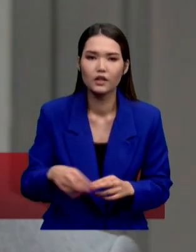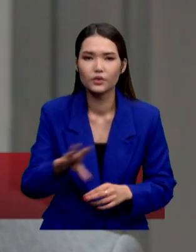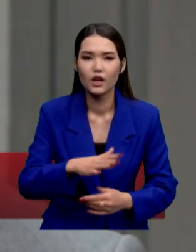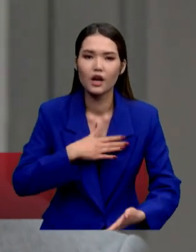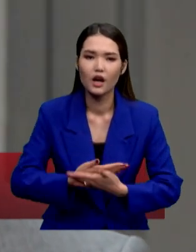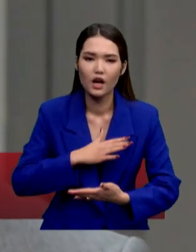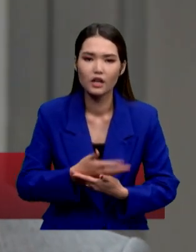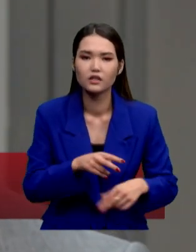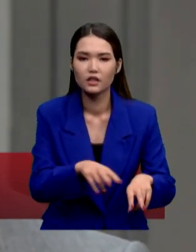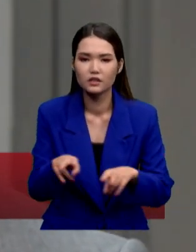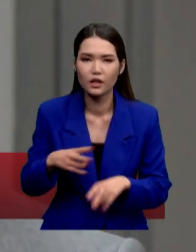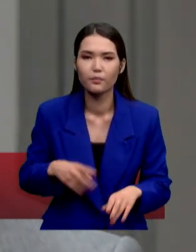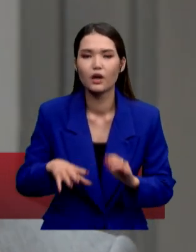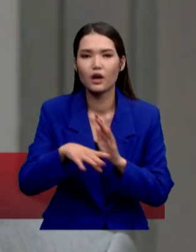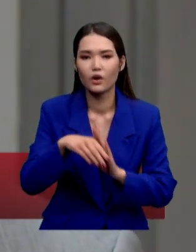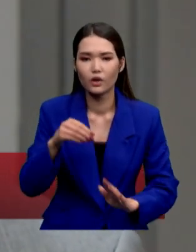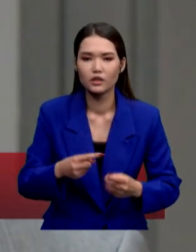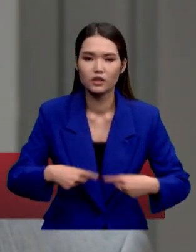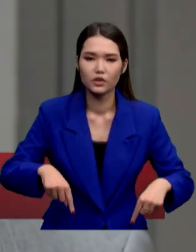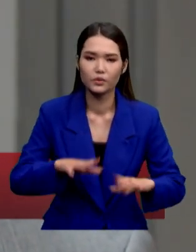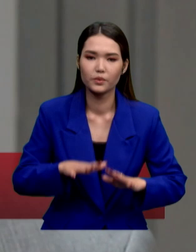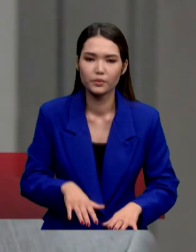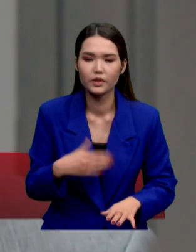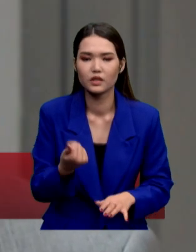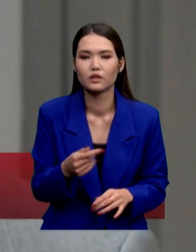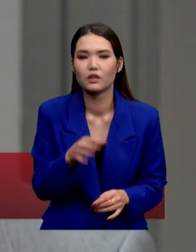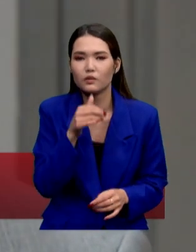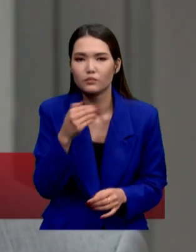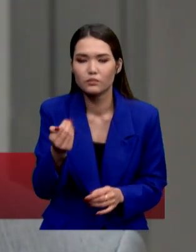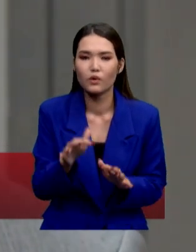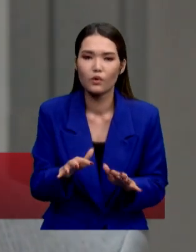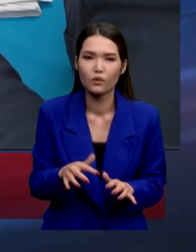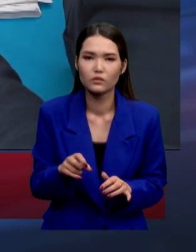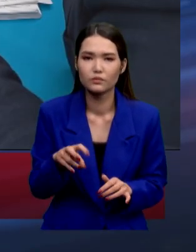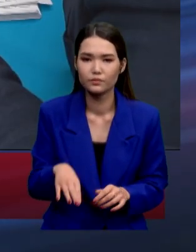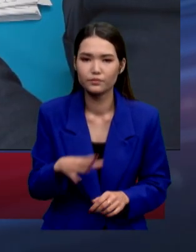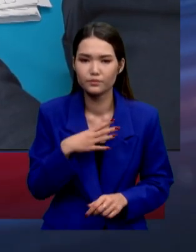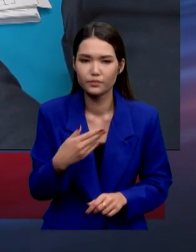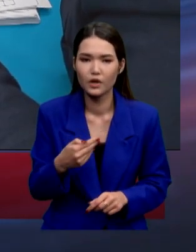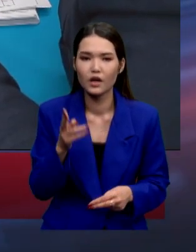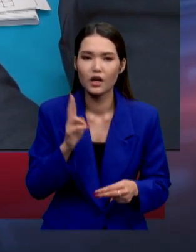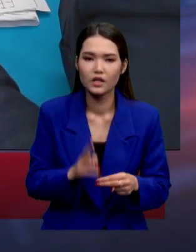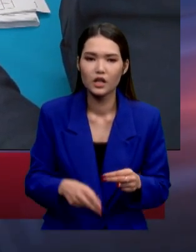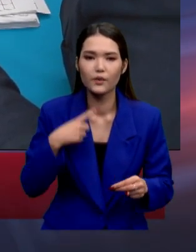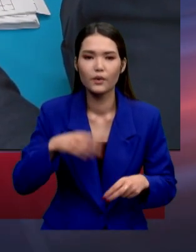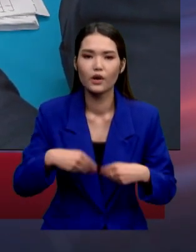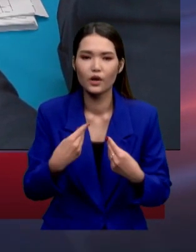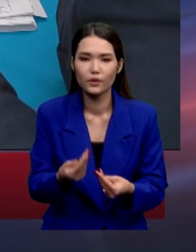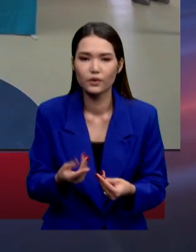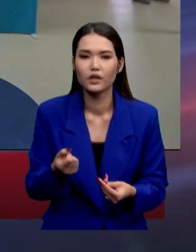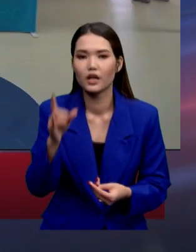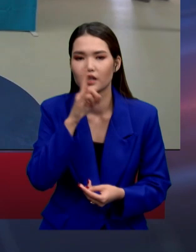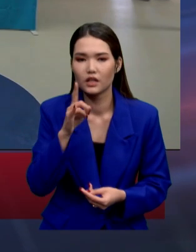активность наблюдателей. На каждом избирательном участке находятся также доверенные лица кандидатов. Завершилось голосование на